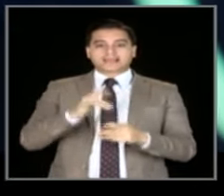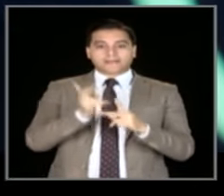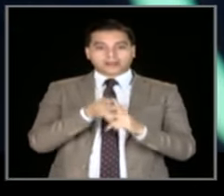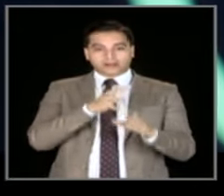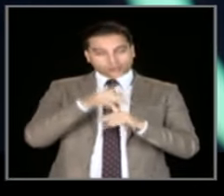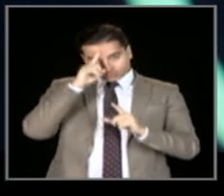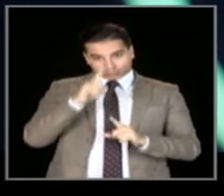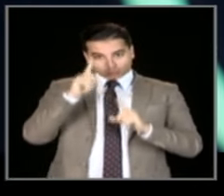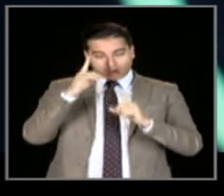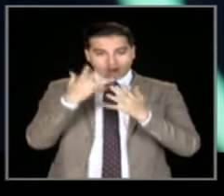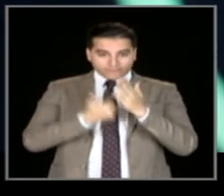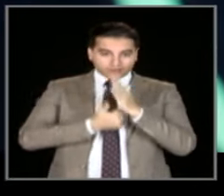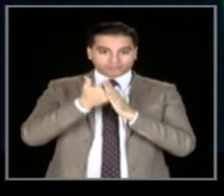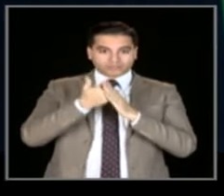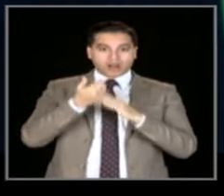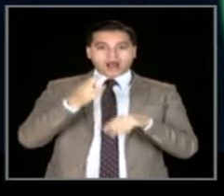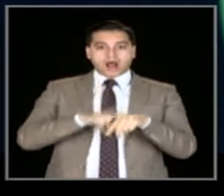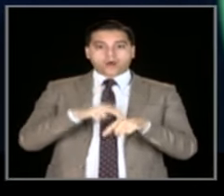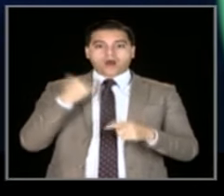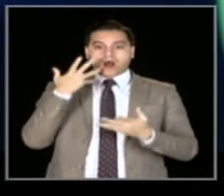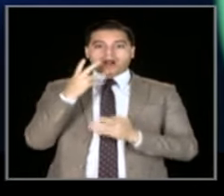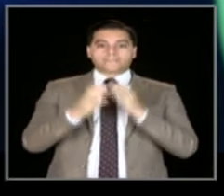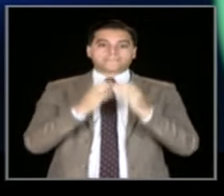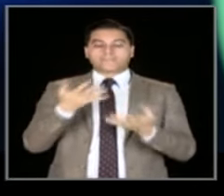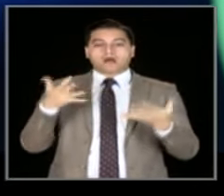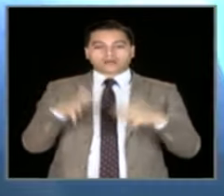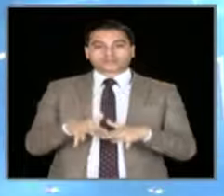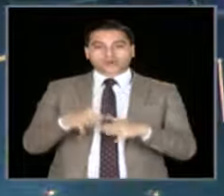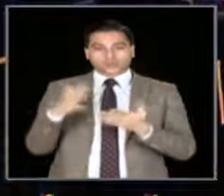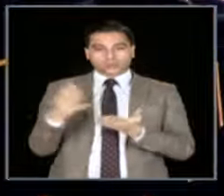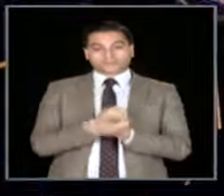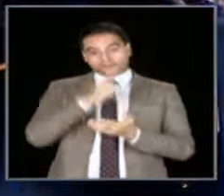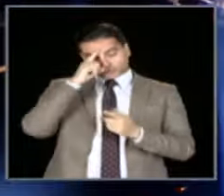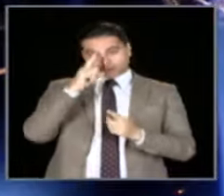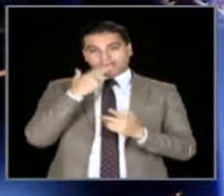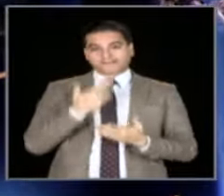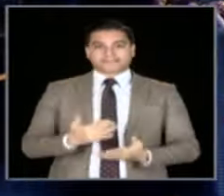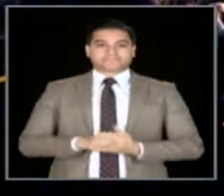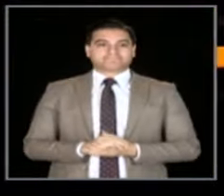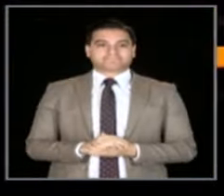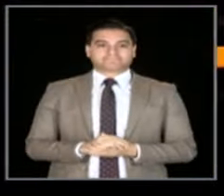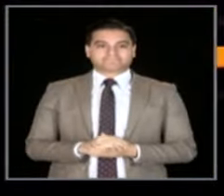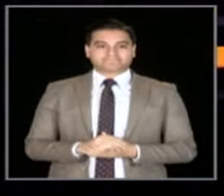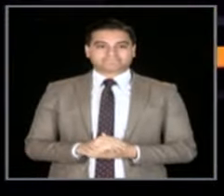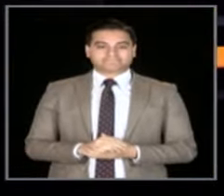سيمي فاينل، إن شاء الله نقدر نوصل فاينل النهاردة وألعب رابع فاينل ليا وأكون قد ثقتهم.